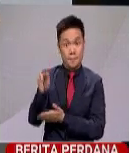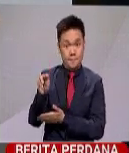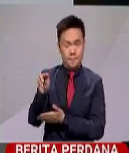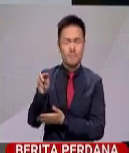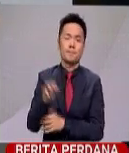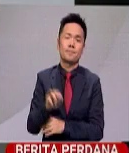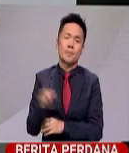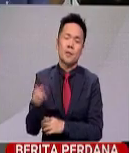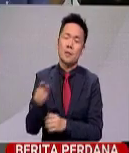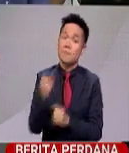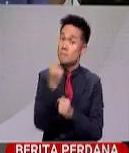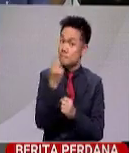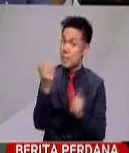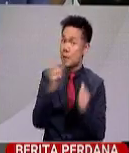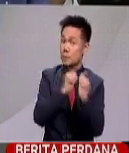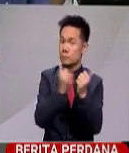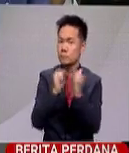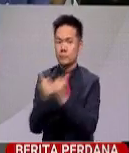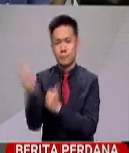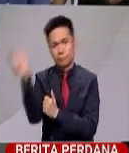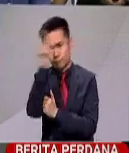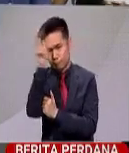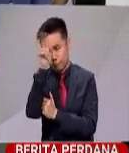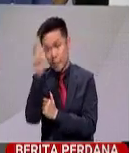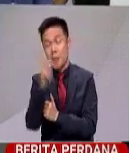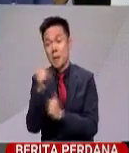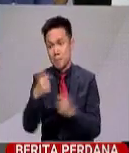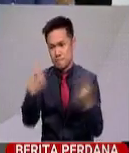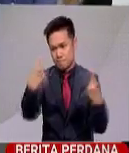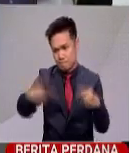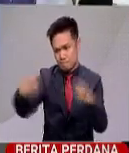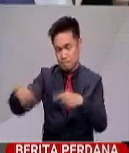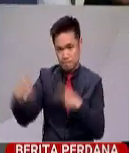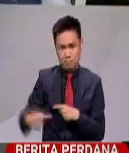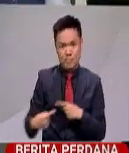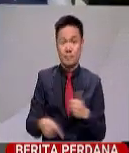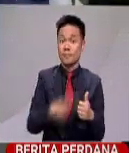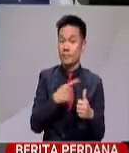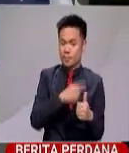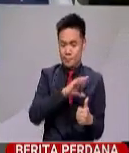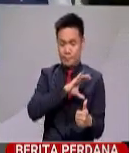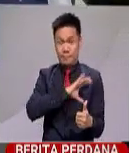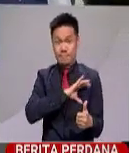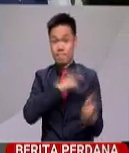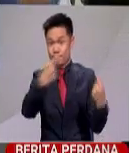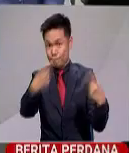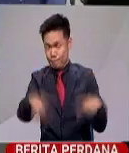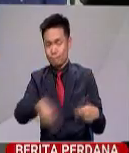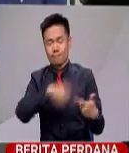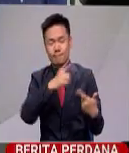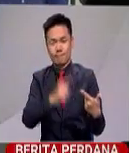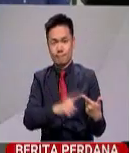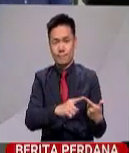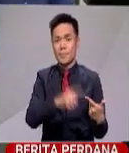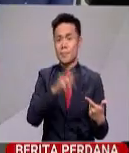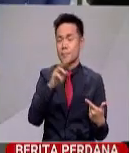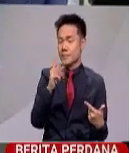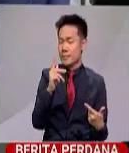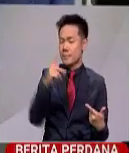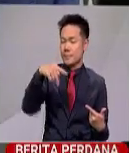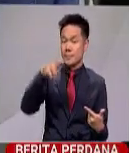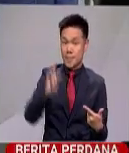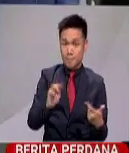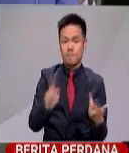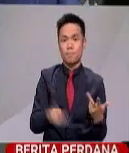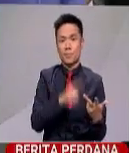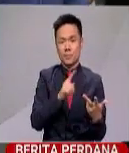lanjut, beberapa agensi kerajaan juga akan terlibat dalam pertemuan itu, antaranya Polis Diraja Malaysia, Kementerian Pendidikan KPM